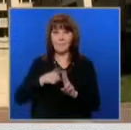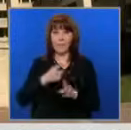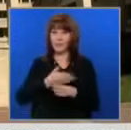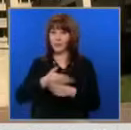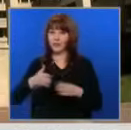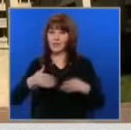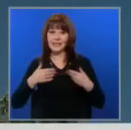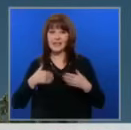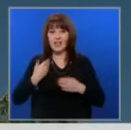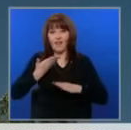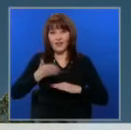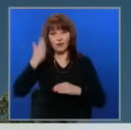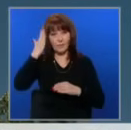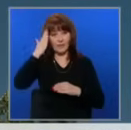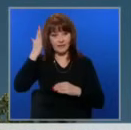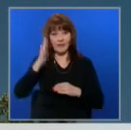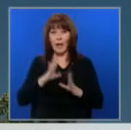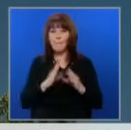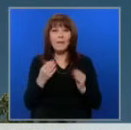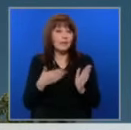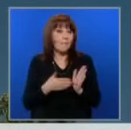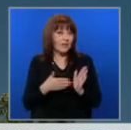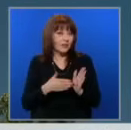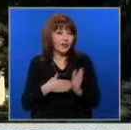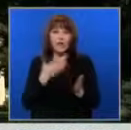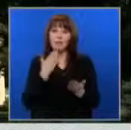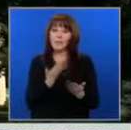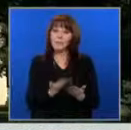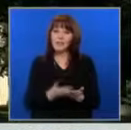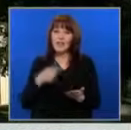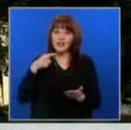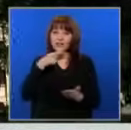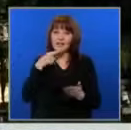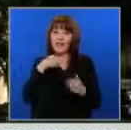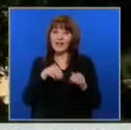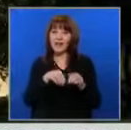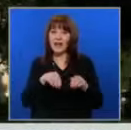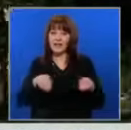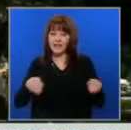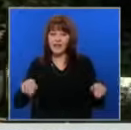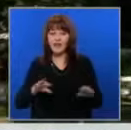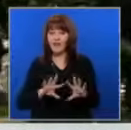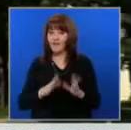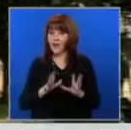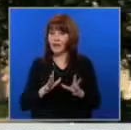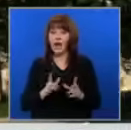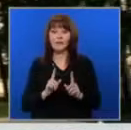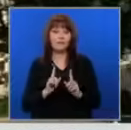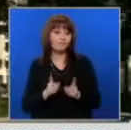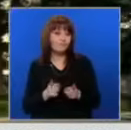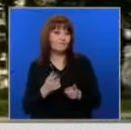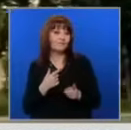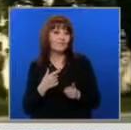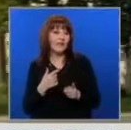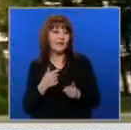продължават да искат външно министерство без сериозни аргументи и да поставят червени линии, много вероятно е да се стигне до невъзможност за